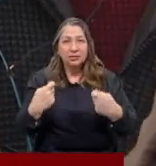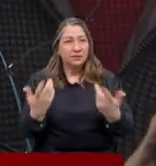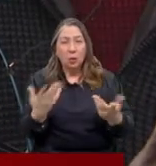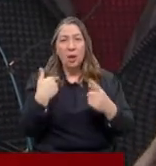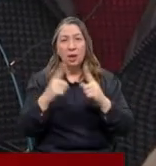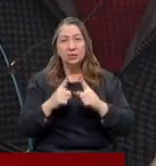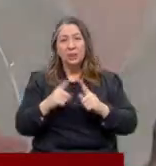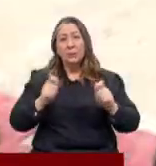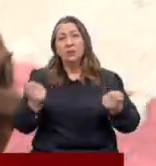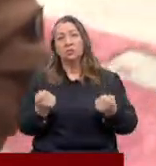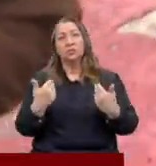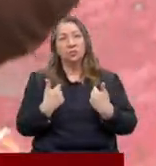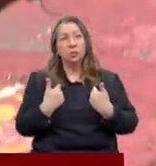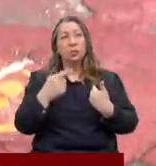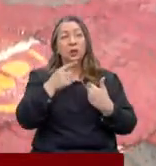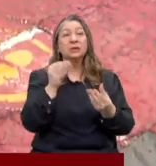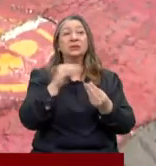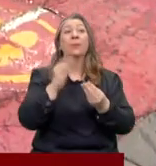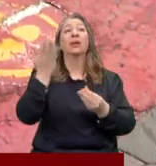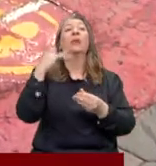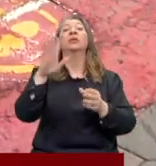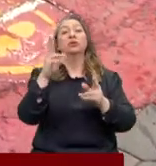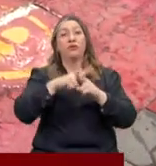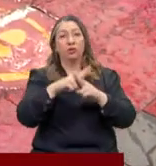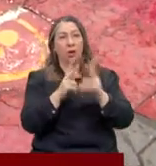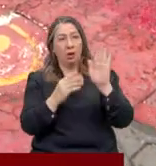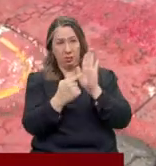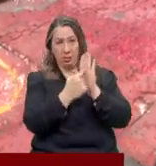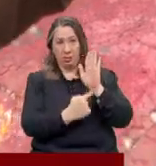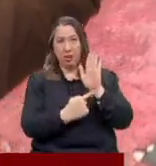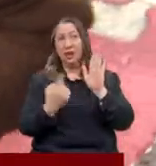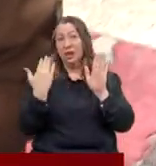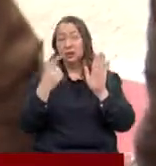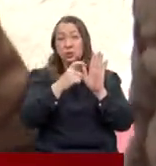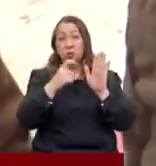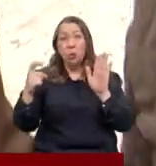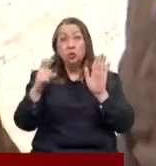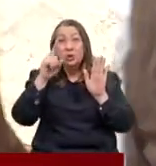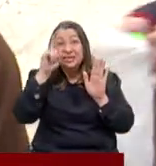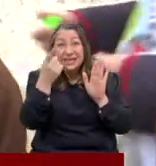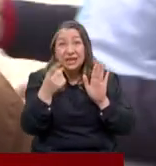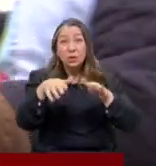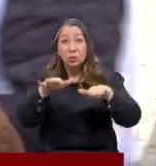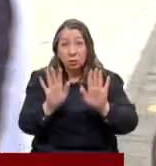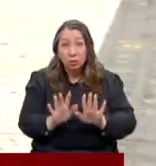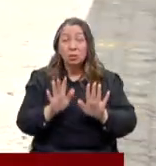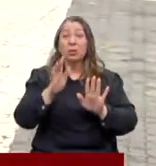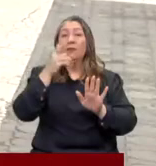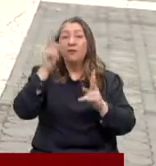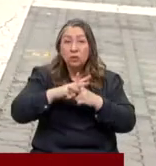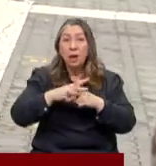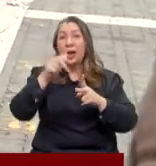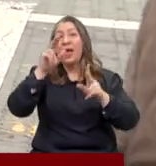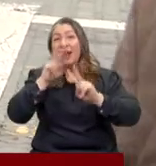onun hesabını yapmaya çalışıyorum. Bunlar zam gelmeden önceki faturalar. Geçen ay 900 lira sadece yakıt faturalara